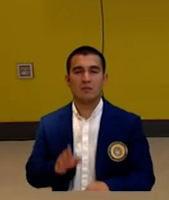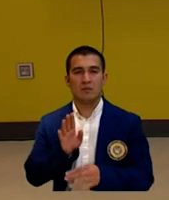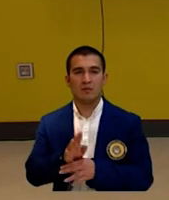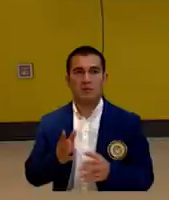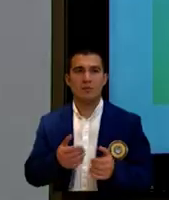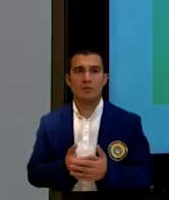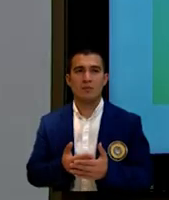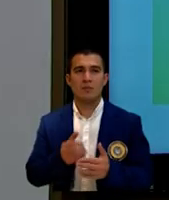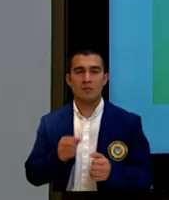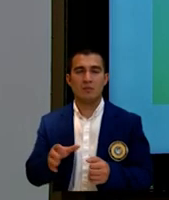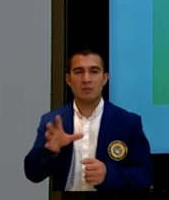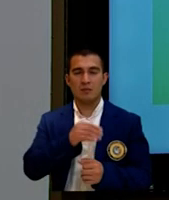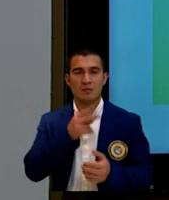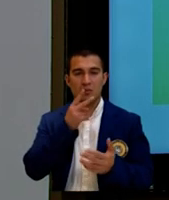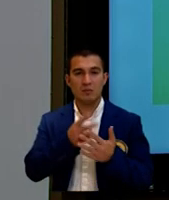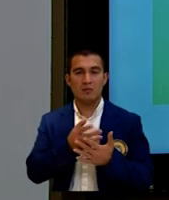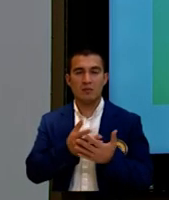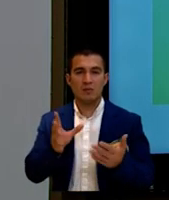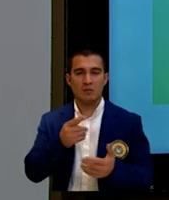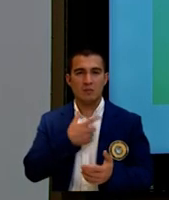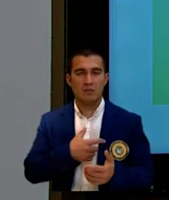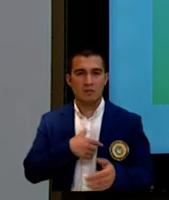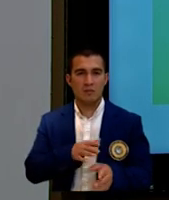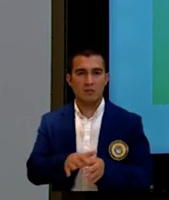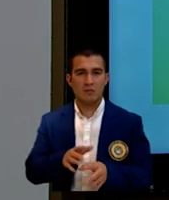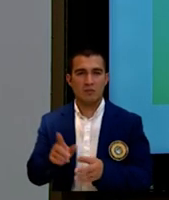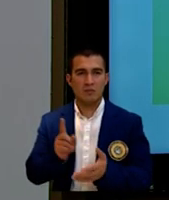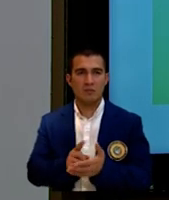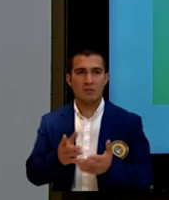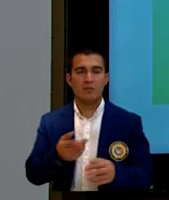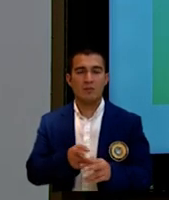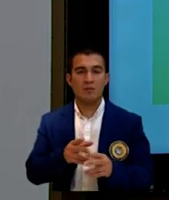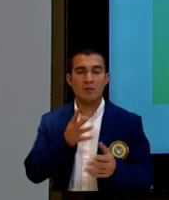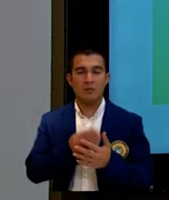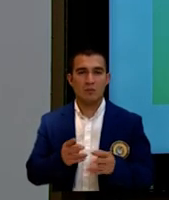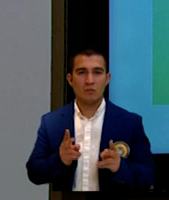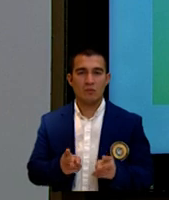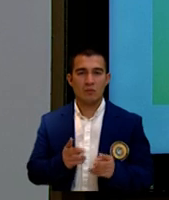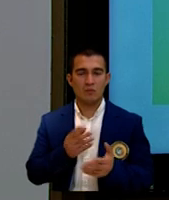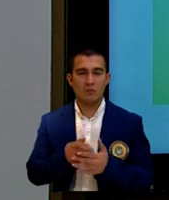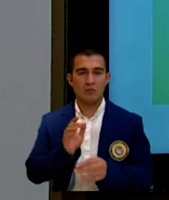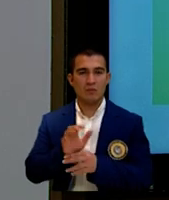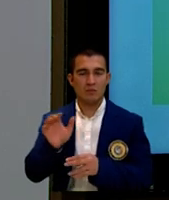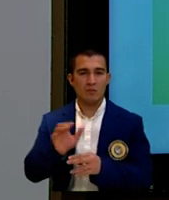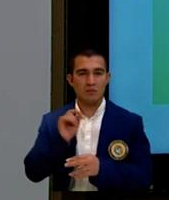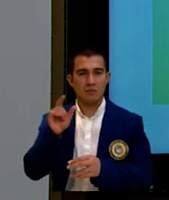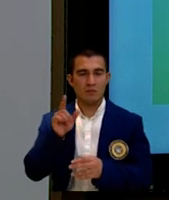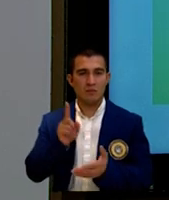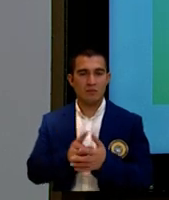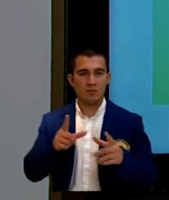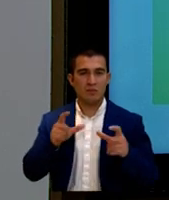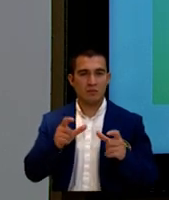Topshiriq siz mustaqil ravishda bajarishingiz lozim bo'ladi va albatta o'z ustozingizga tekshirish uchun